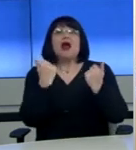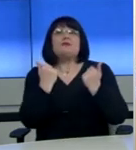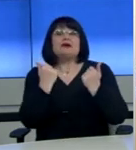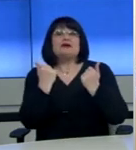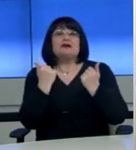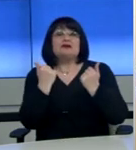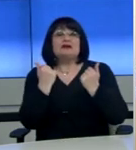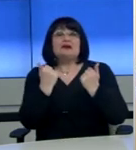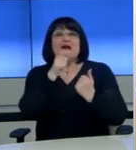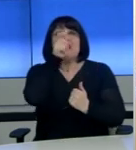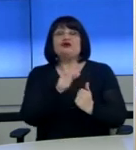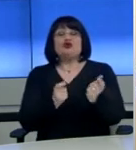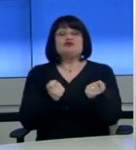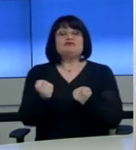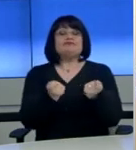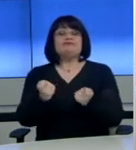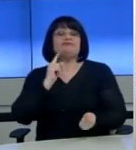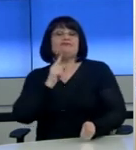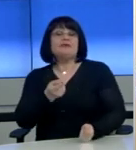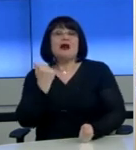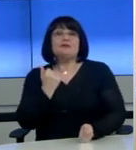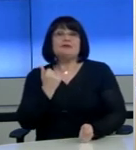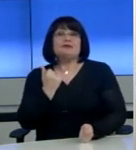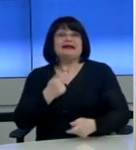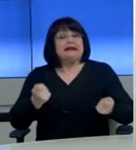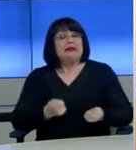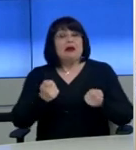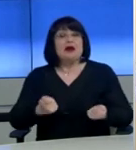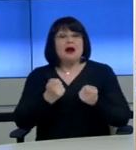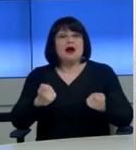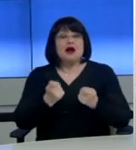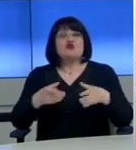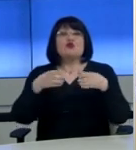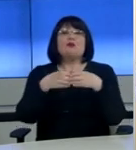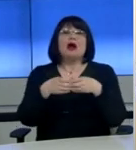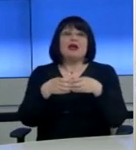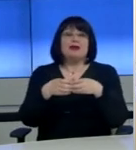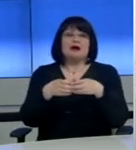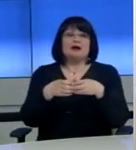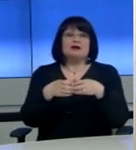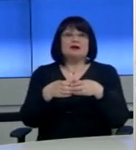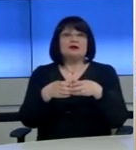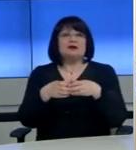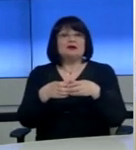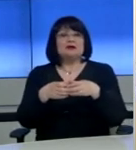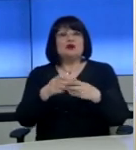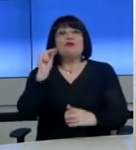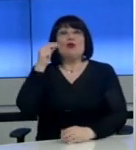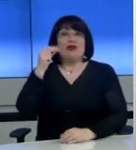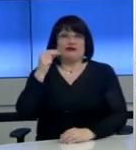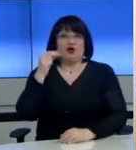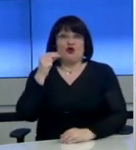δεν κινεί τα νήματα αυτός για τη στάση της ομάδας της κοινοβουλευτικής πλειοψηφίας